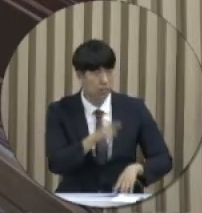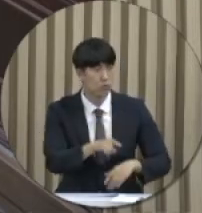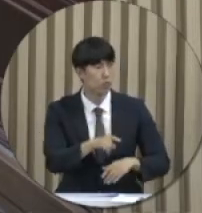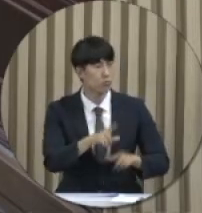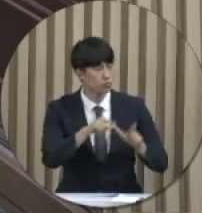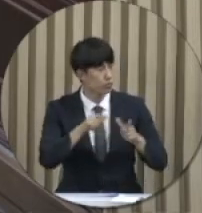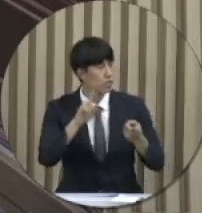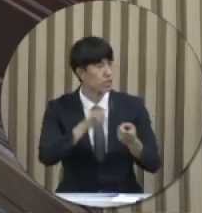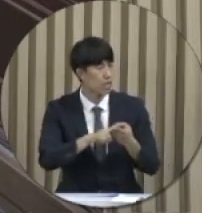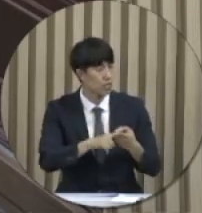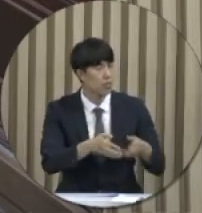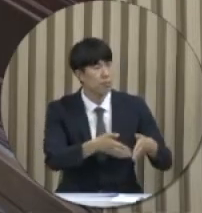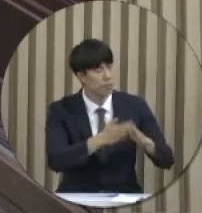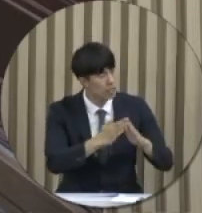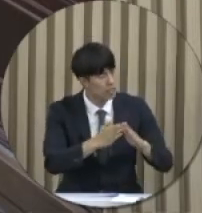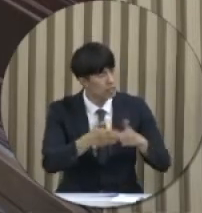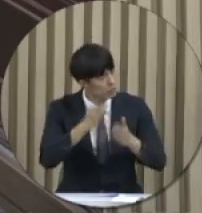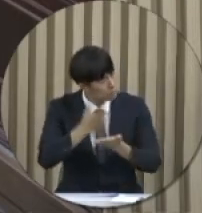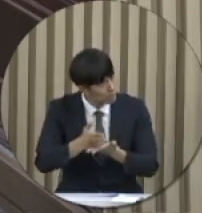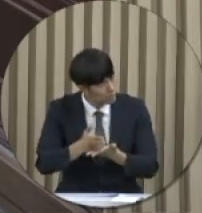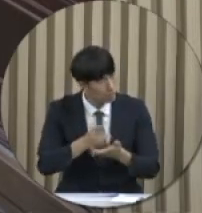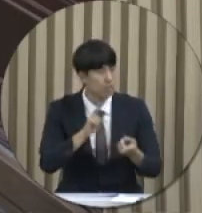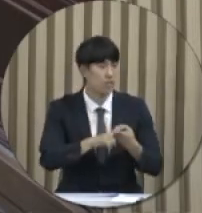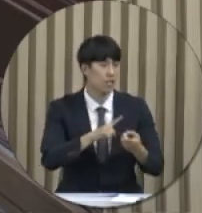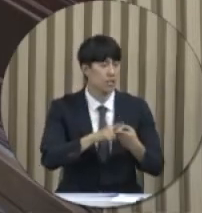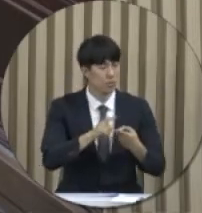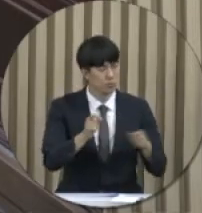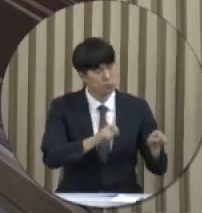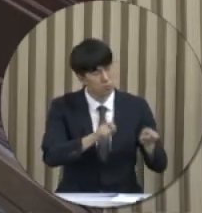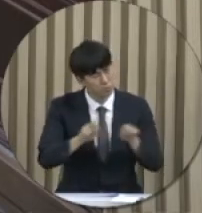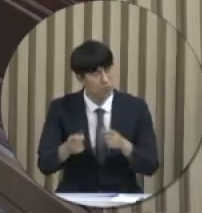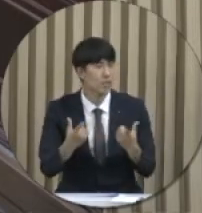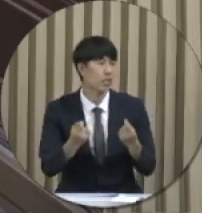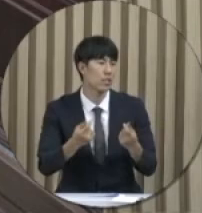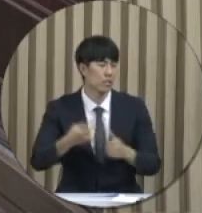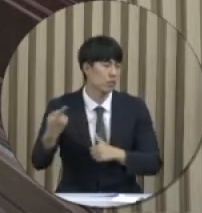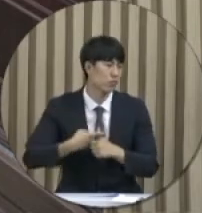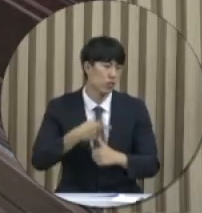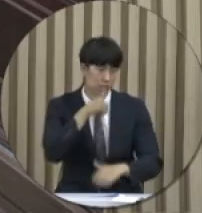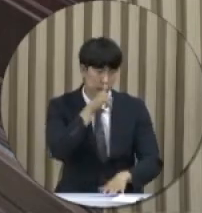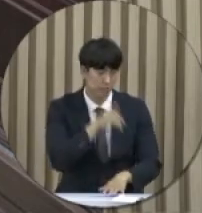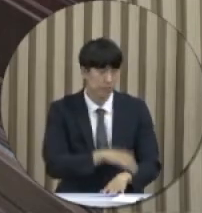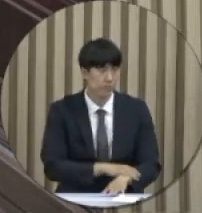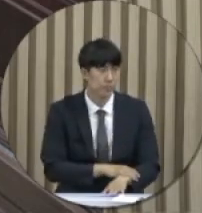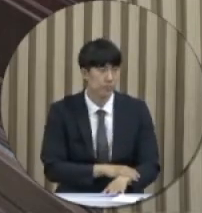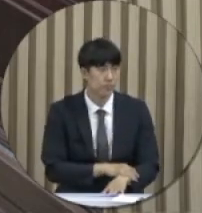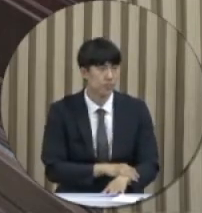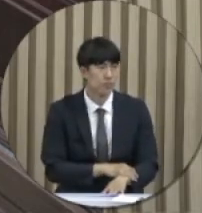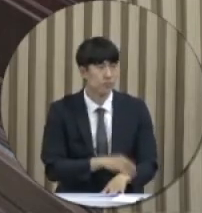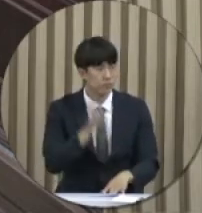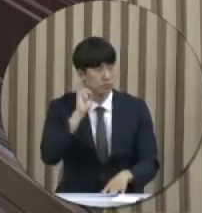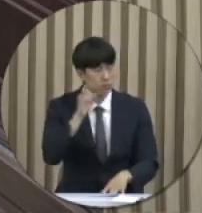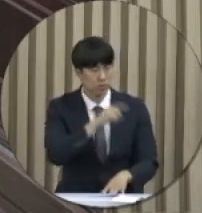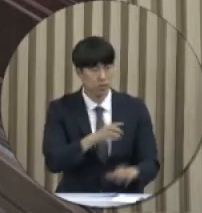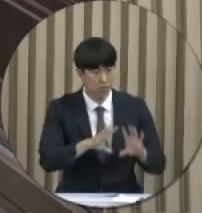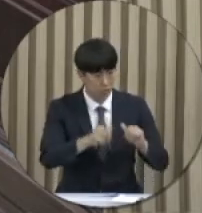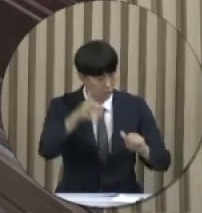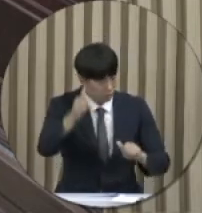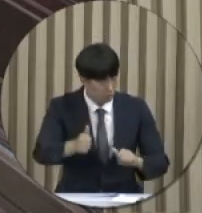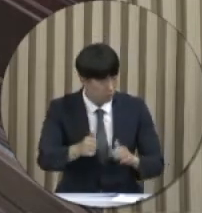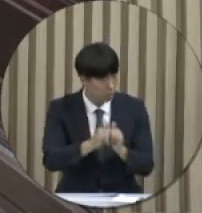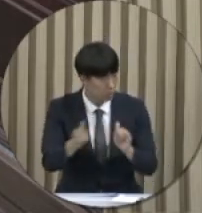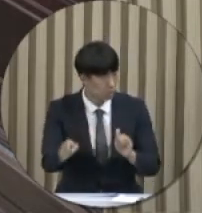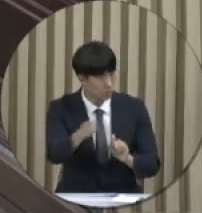부분들을 만들지 말지에 대한 논의가 있어서 그런 것들이 좀 늦어졌다라고 말씀을 해주셨었고요. 혹시 이 토지주분들이 그